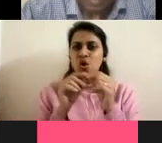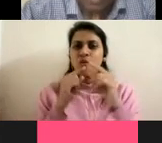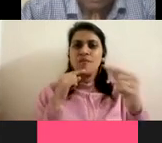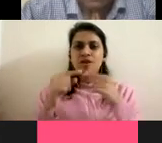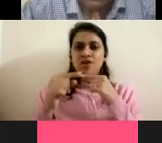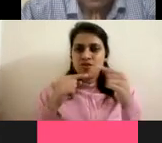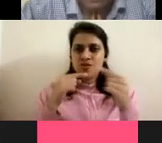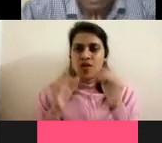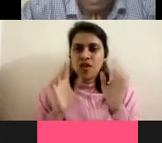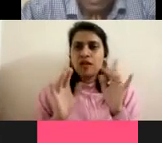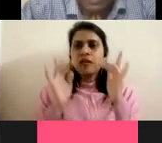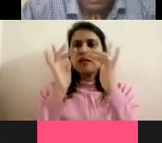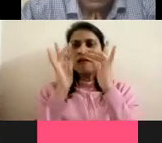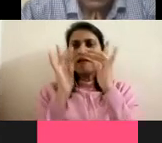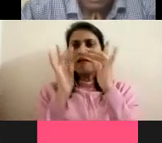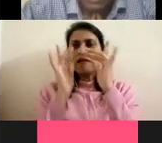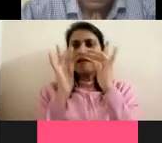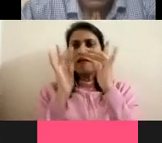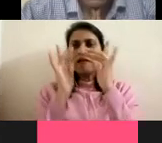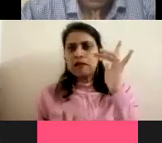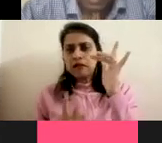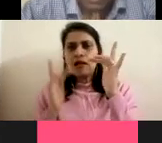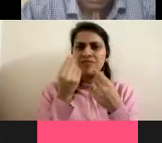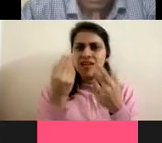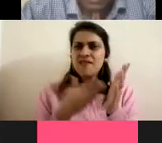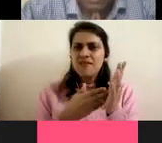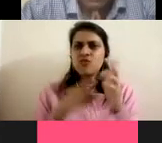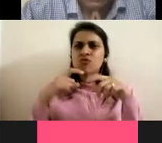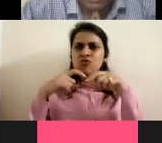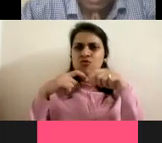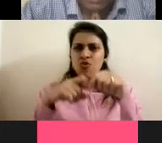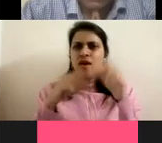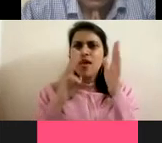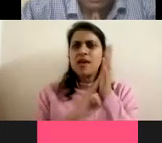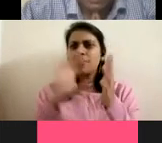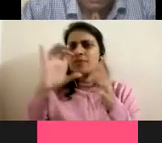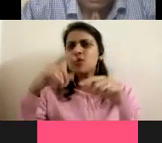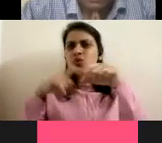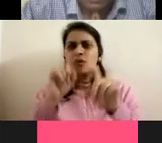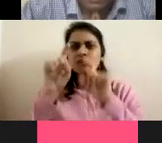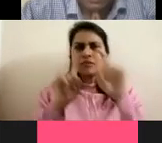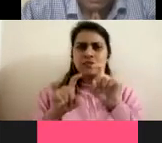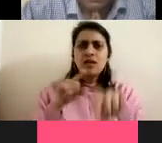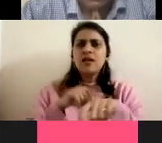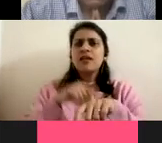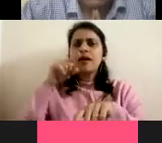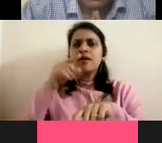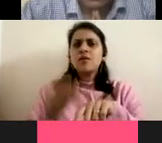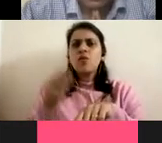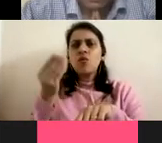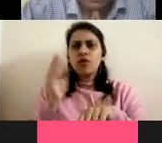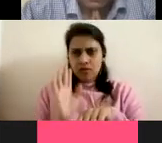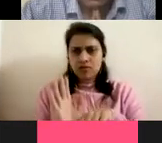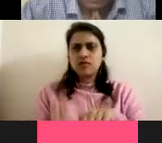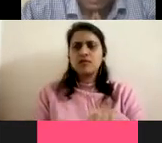या कोई क्विज होता है या कोई एमसीक्यू होता है जिसके चलते टाइम लगता है तो बस मेरा ये है कि थोड़ा सा वो रहता है ना कि ये इंटरव्यू 20